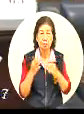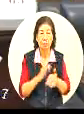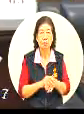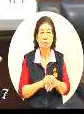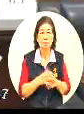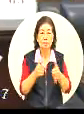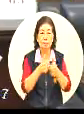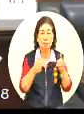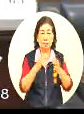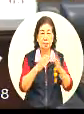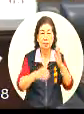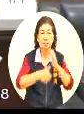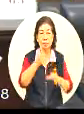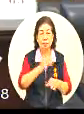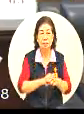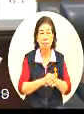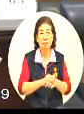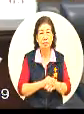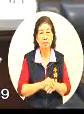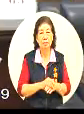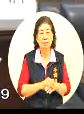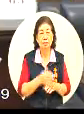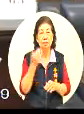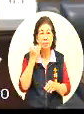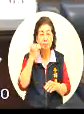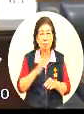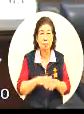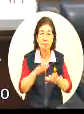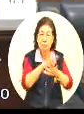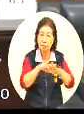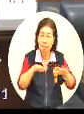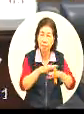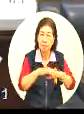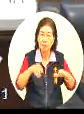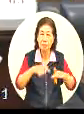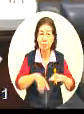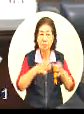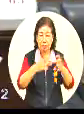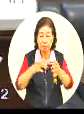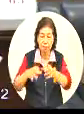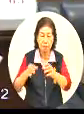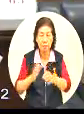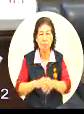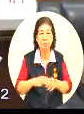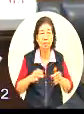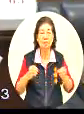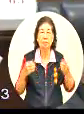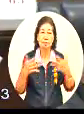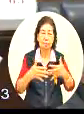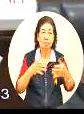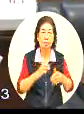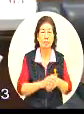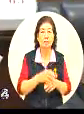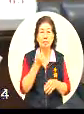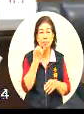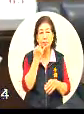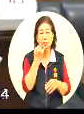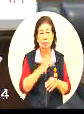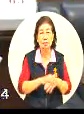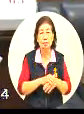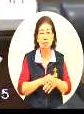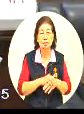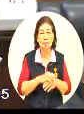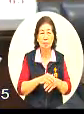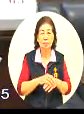谢谢我们市长哦。如果那个安全结构没问题的话，希望哦可以尽速来哦